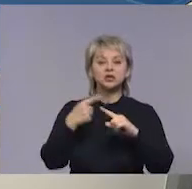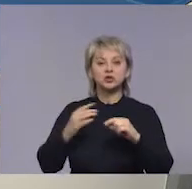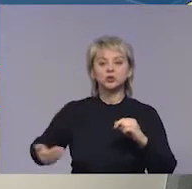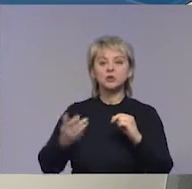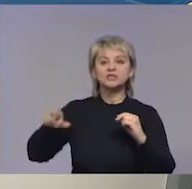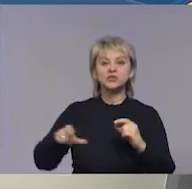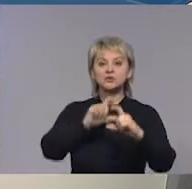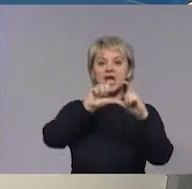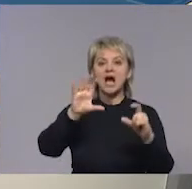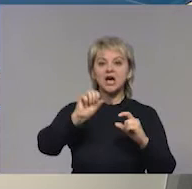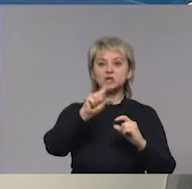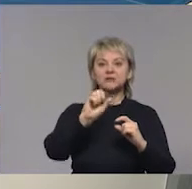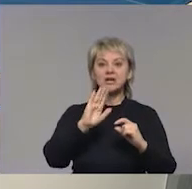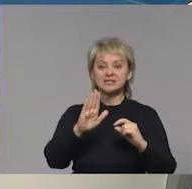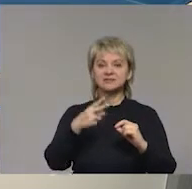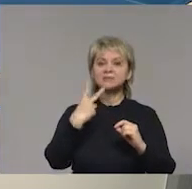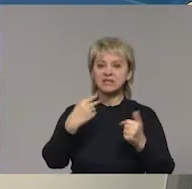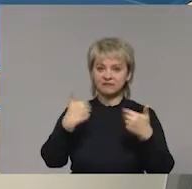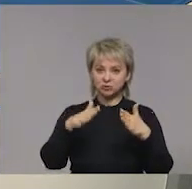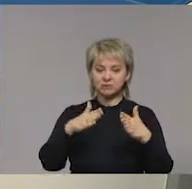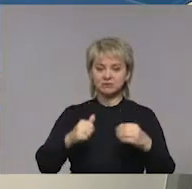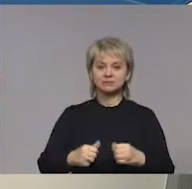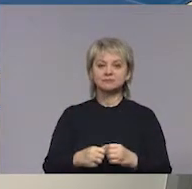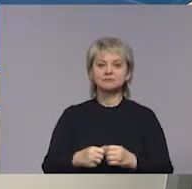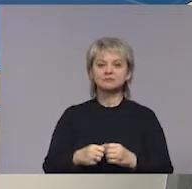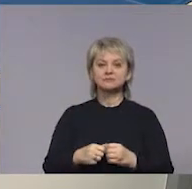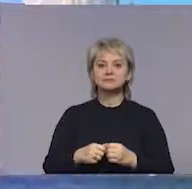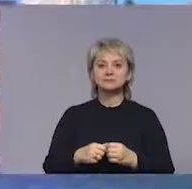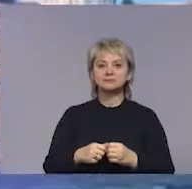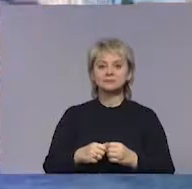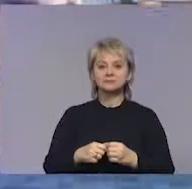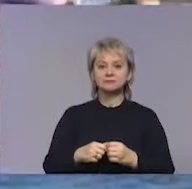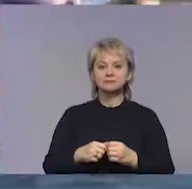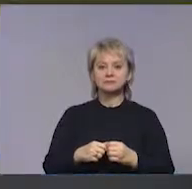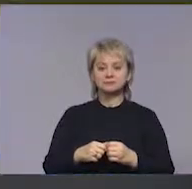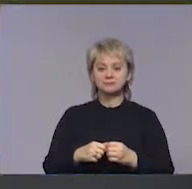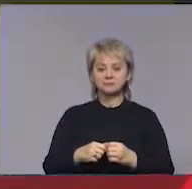Здравствуйте, это новости на Дону, в студии Артем Тарасов. Смотрите выпуски.